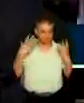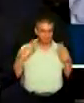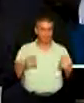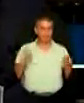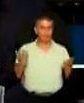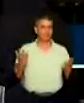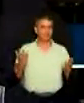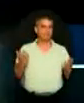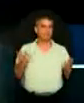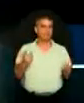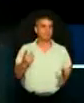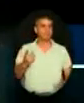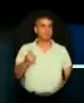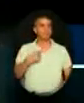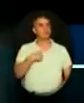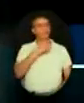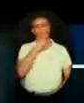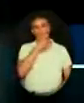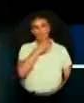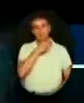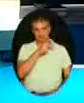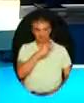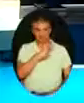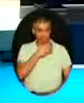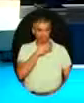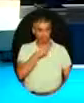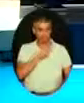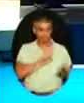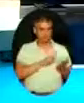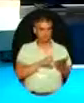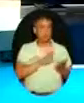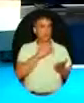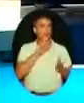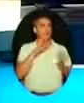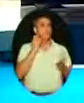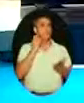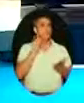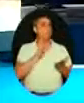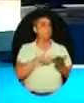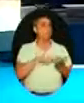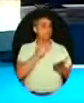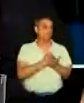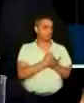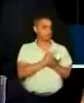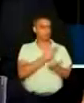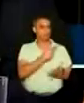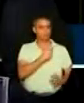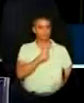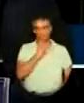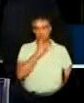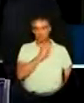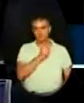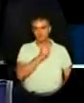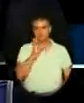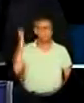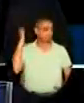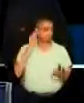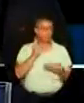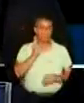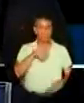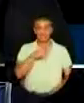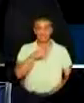אותה. בעליך זה צדק? אני שואל אותך, בעליך זה צדק? אני עם בית משפט. סליחה, אני אומר לך את הדבר הבא. מעולם,